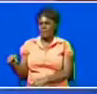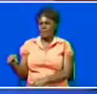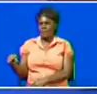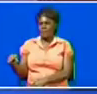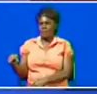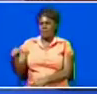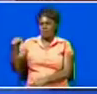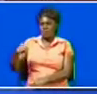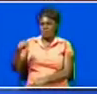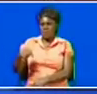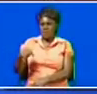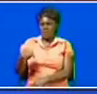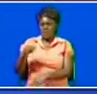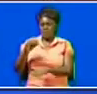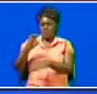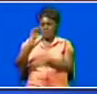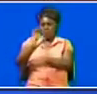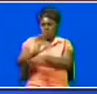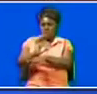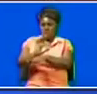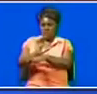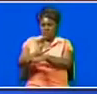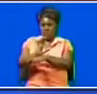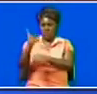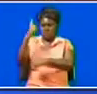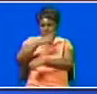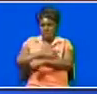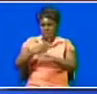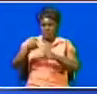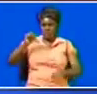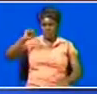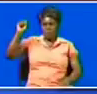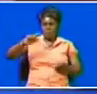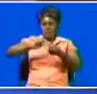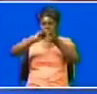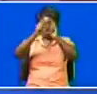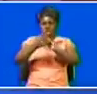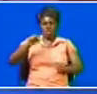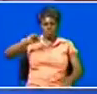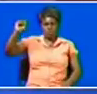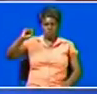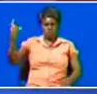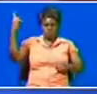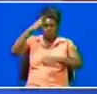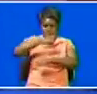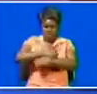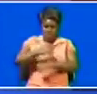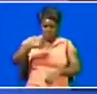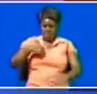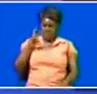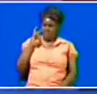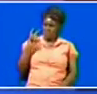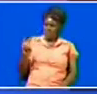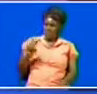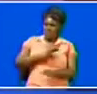Ilikuwa ni siku ya kanisa, lakini wanasiasa wamefanya iwe siku yao. Na mimi naona